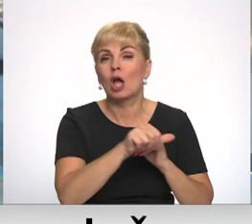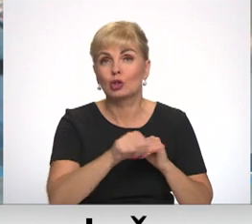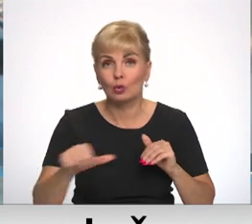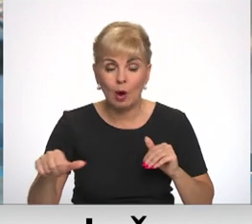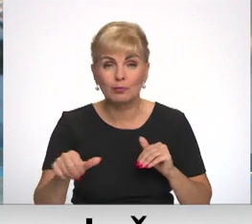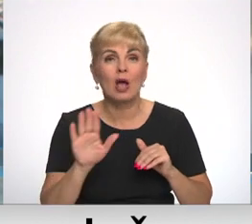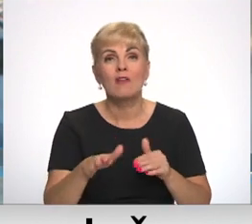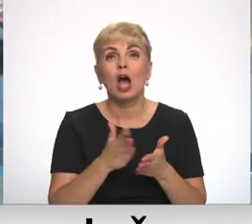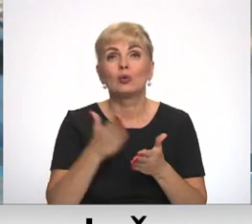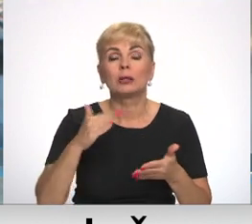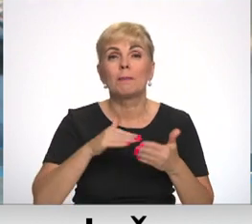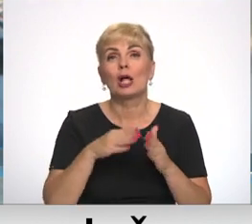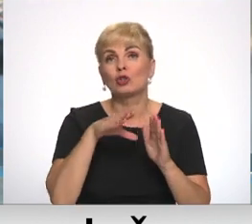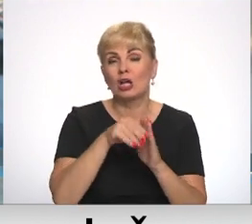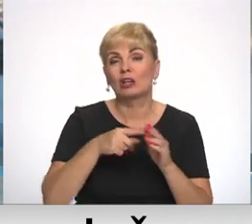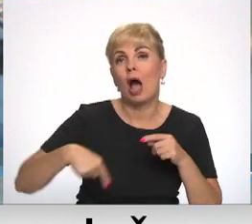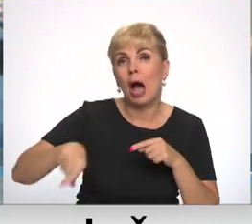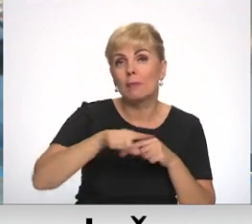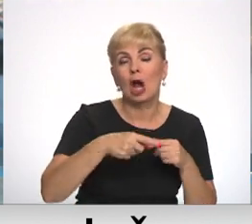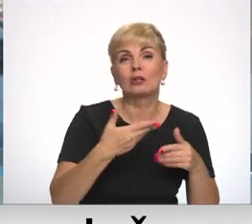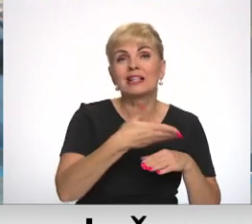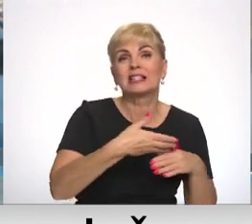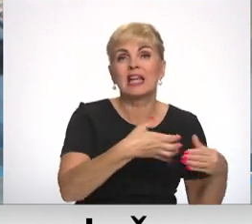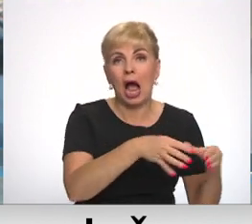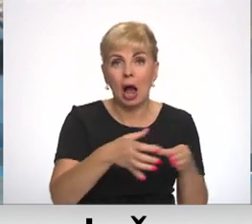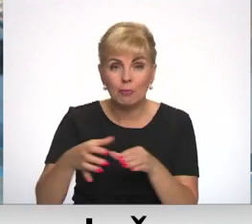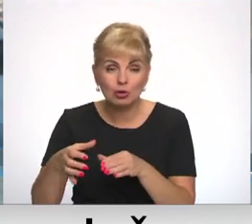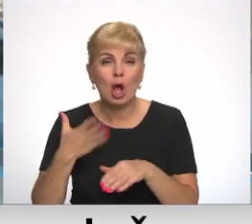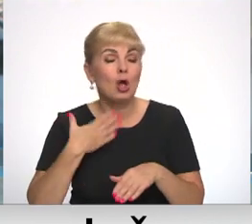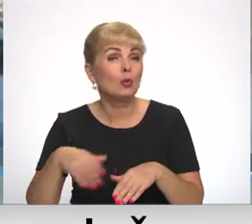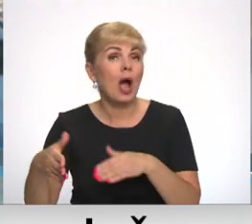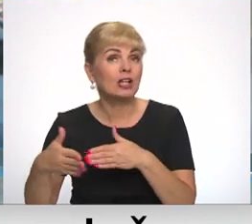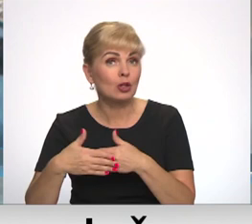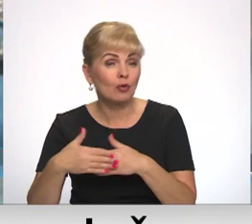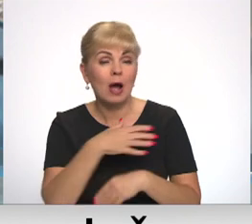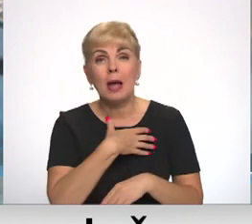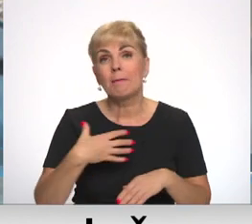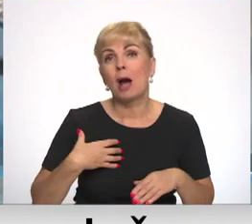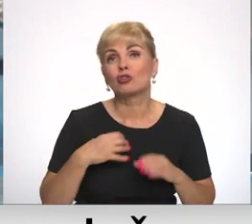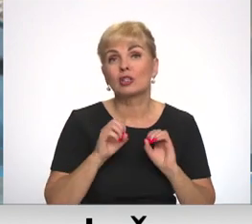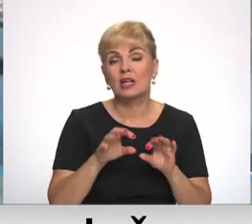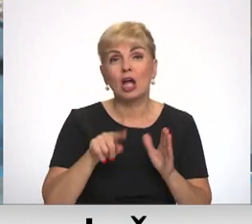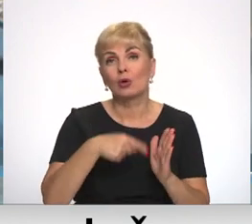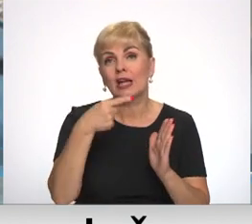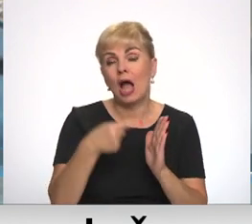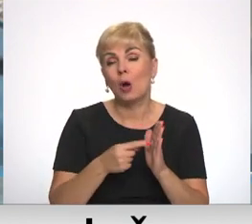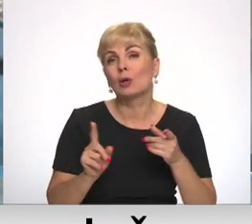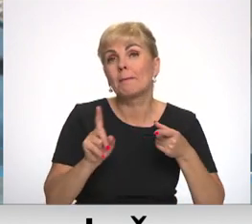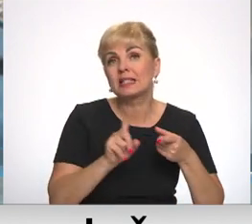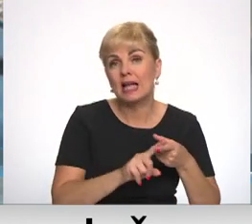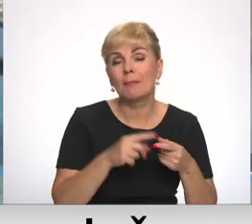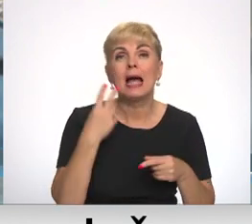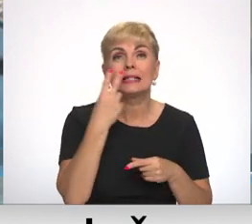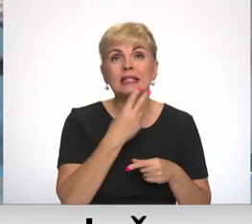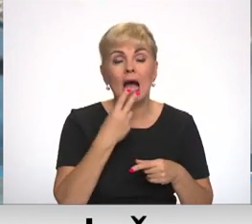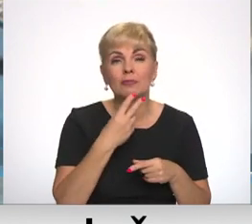Tas varētu notikt pilsētā iekļaujot apkārtējos ciemus, kas jau šobrīd tai ir ļoti tuvu. Pašvaldībā skaidro, ka šis jautājums vairāk saistīts ar